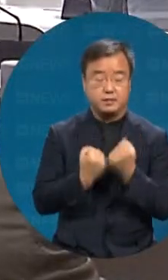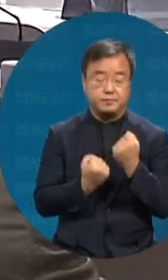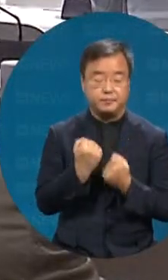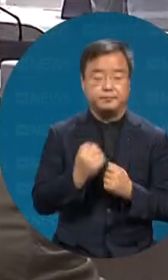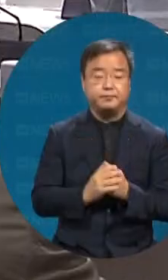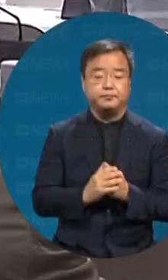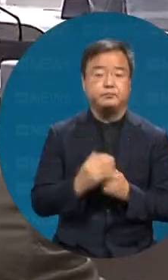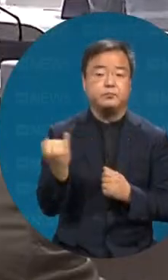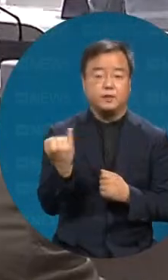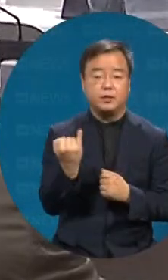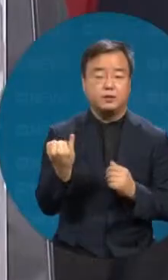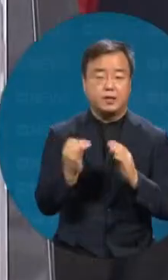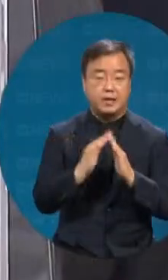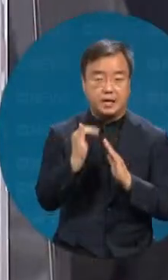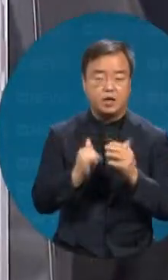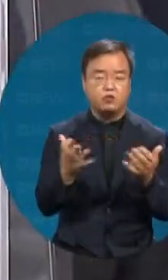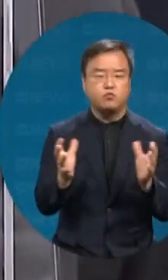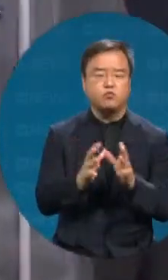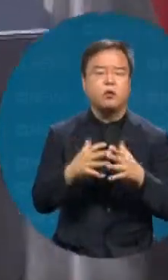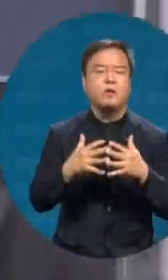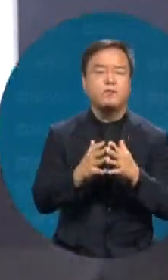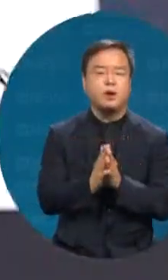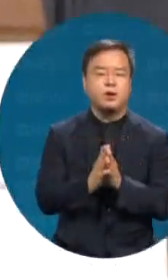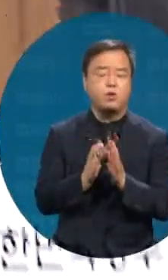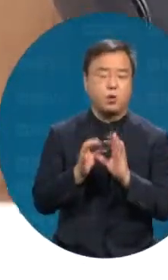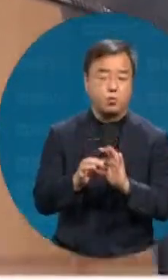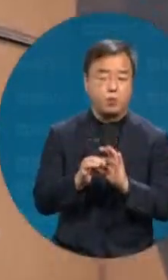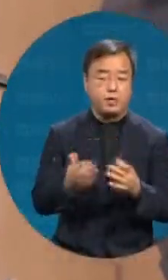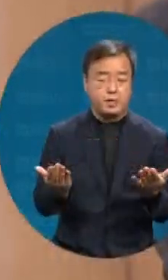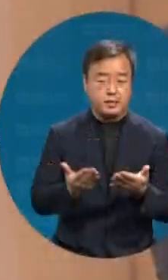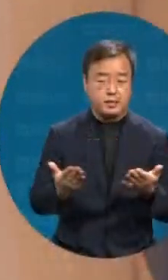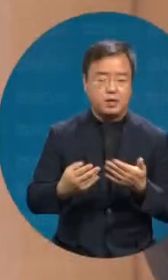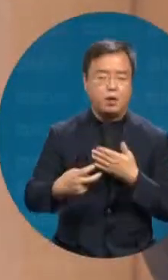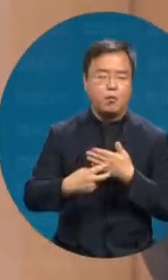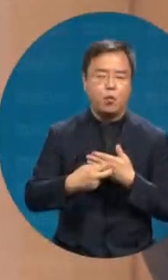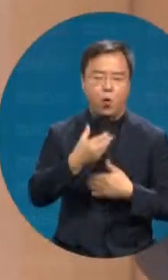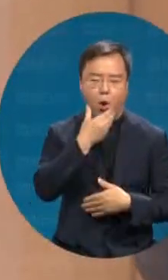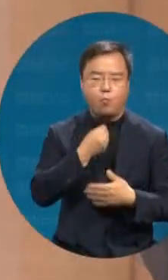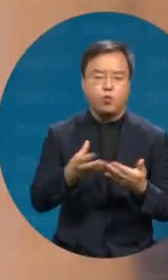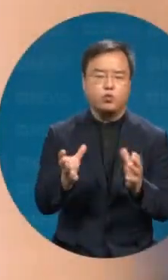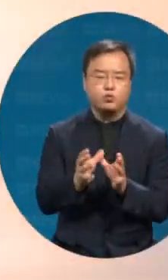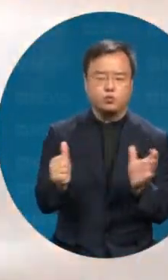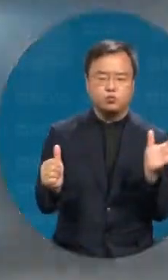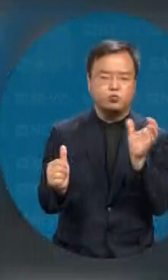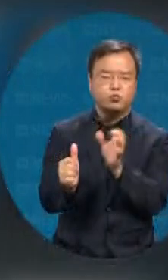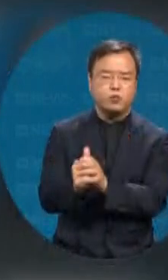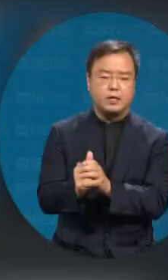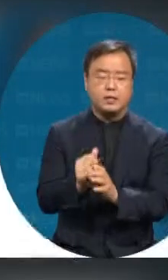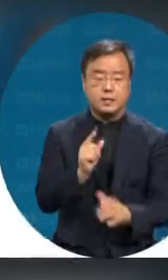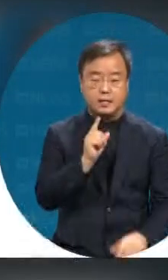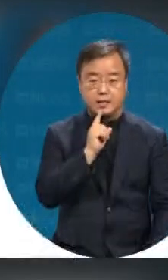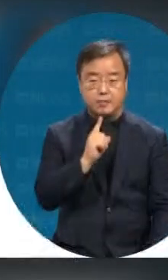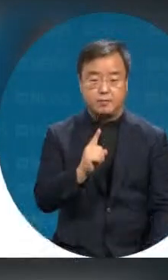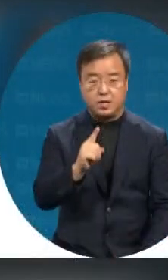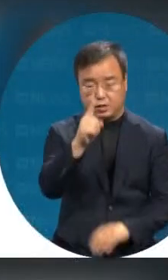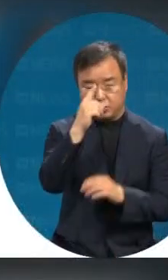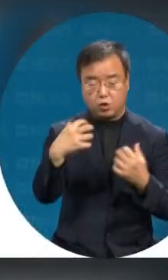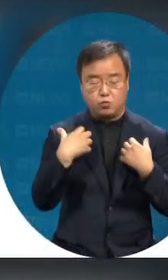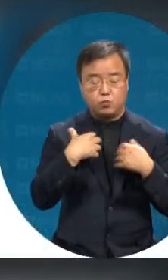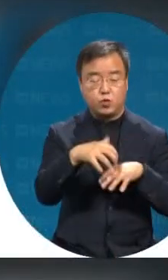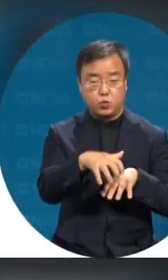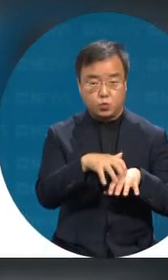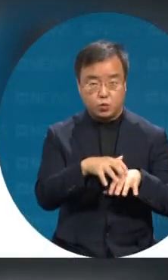여성가족부를 폐지하고 관련 업무는 보건복지부 사나본부로 이관하겠다 정부조직법 개편안이 발표된